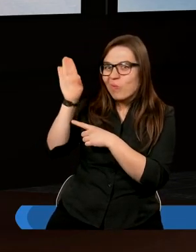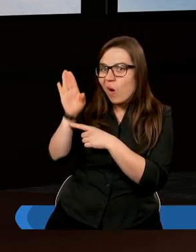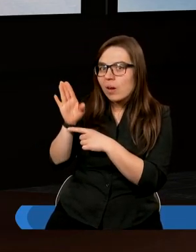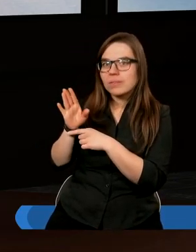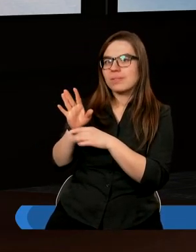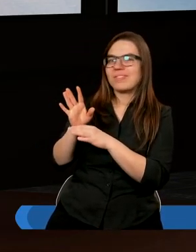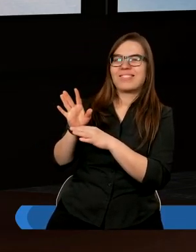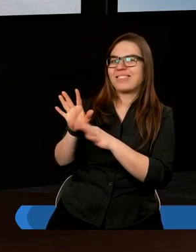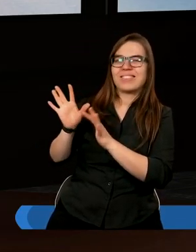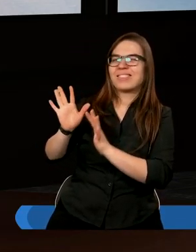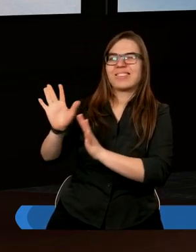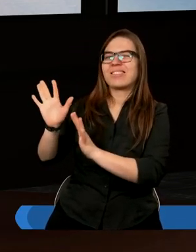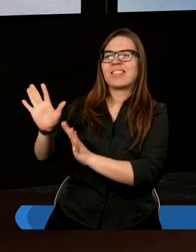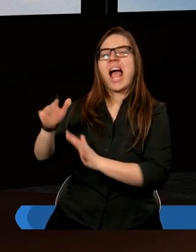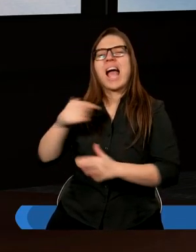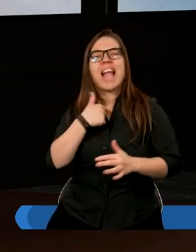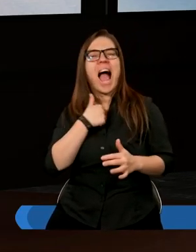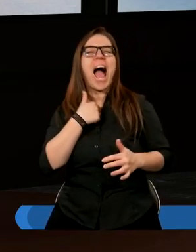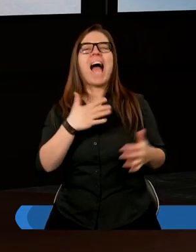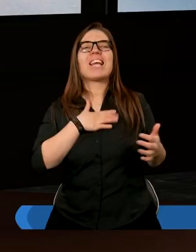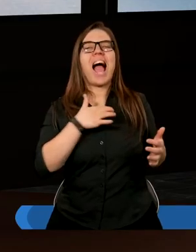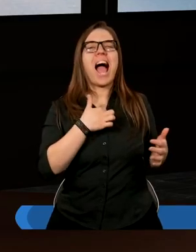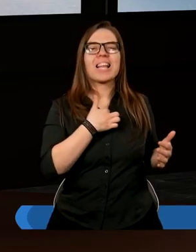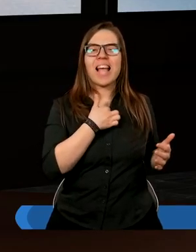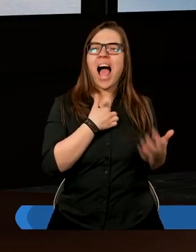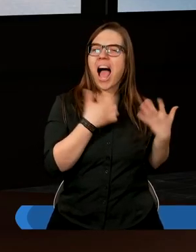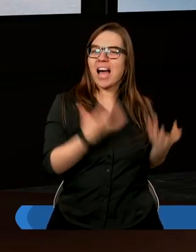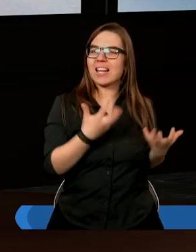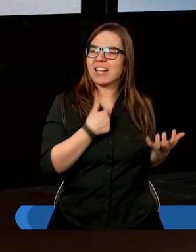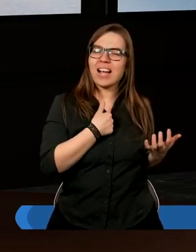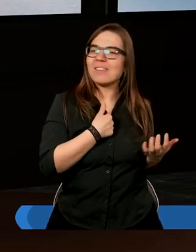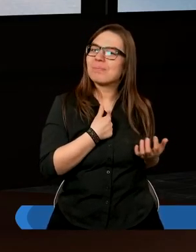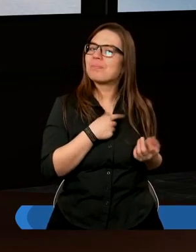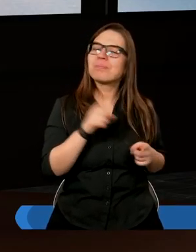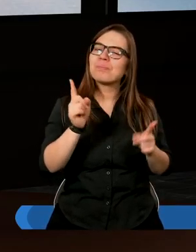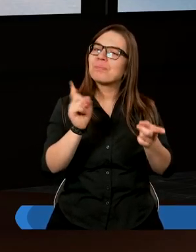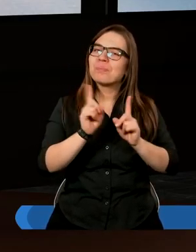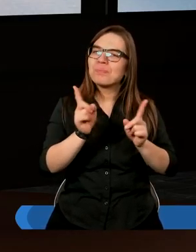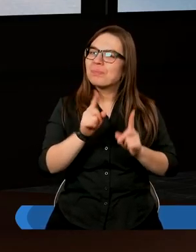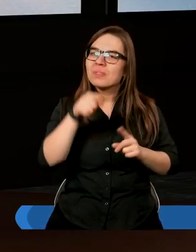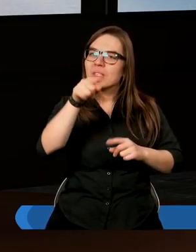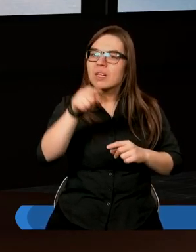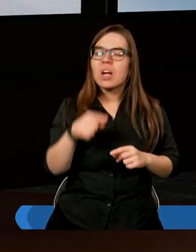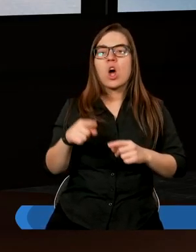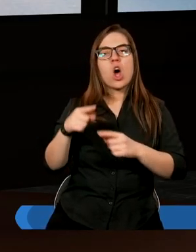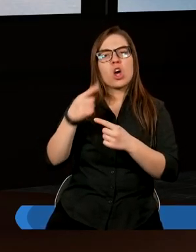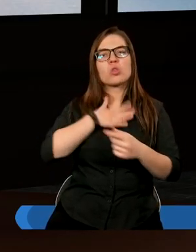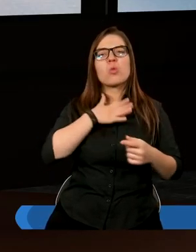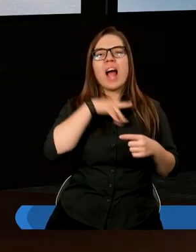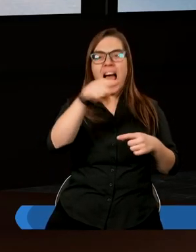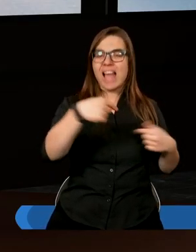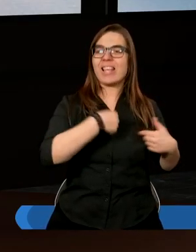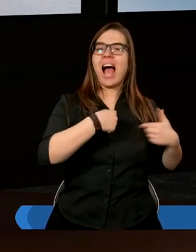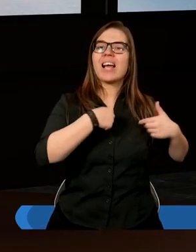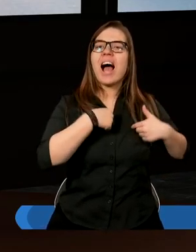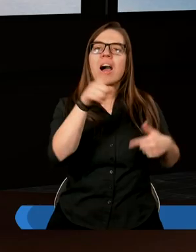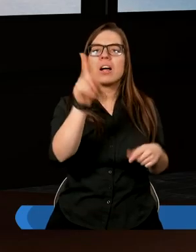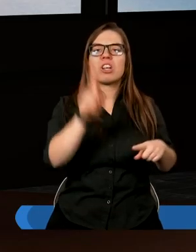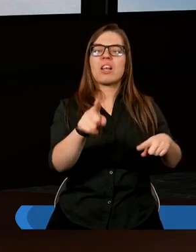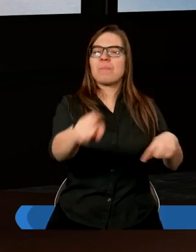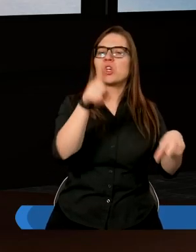chcemy zrobić po swojemu, ale właśnie nie widząc tego, co nam przyniesie to, co